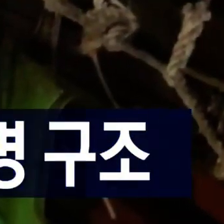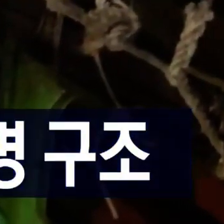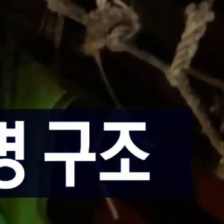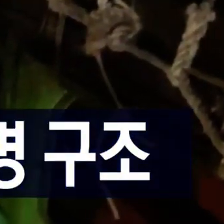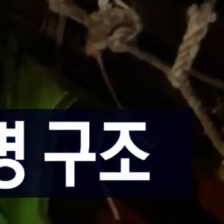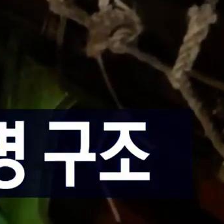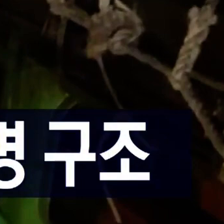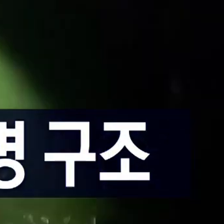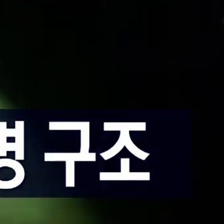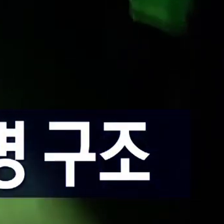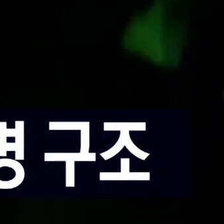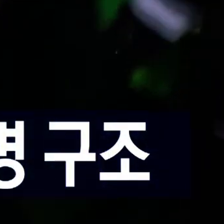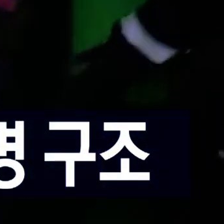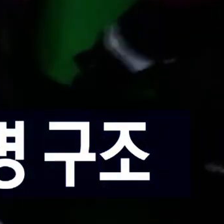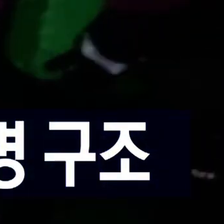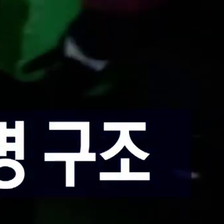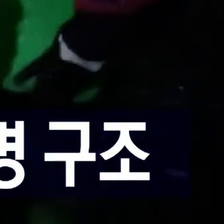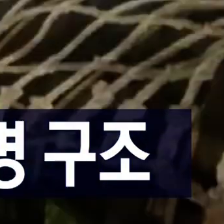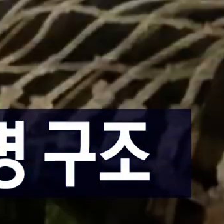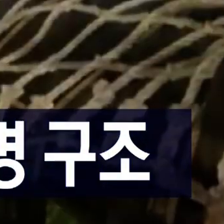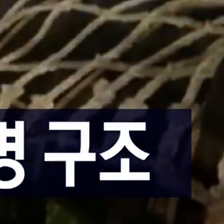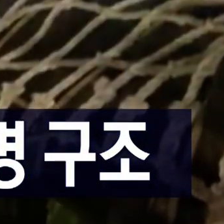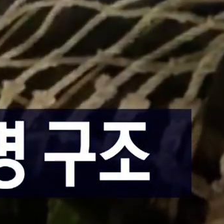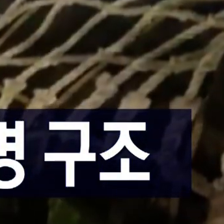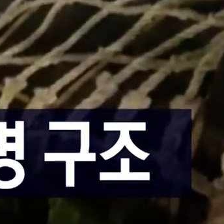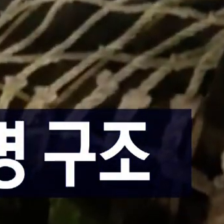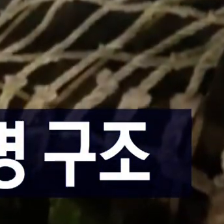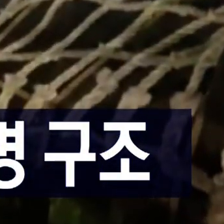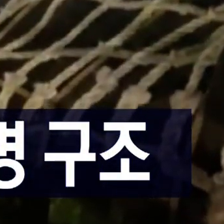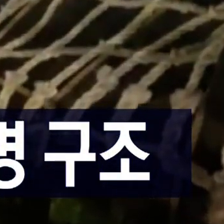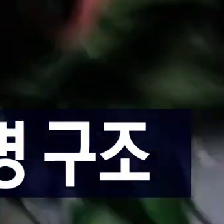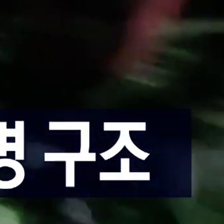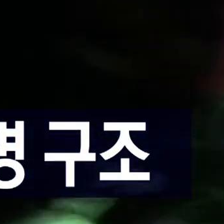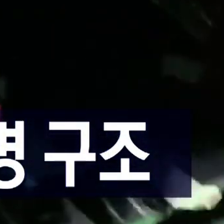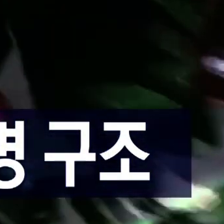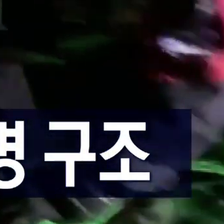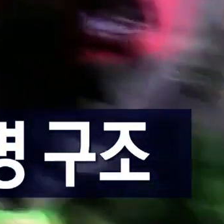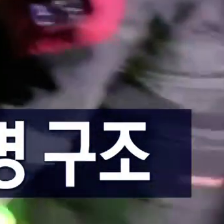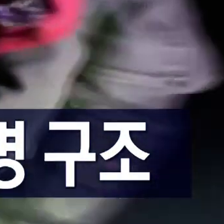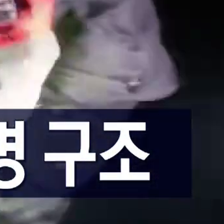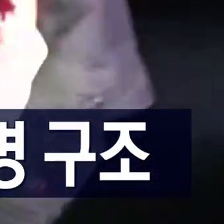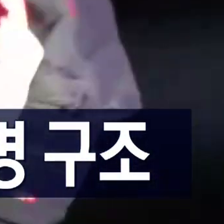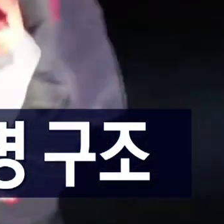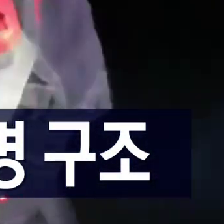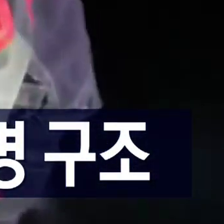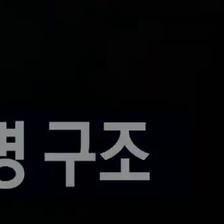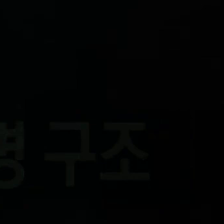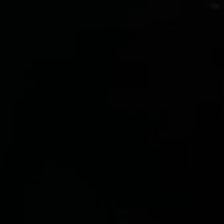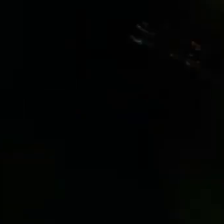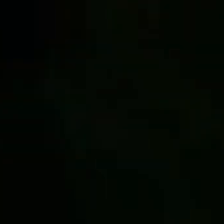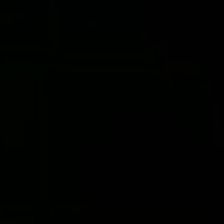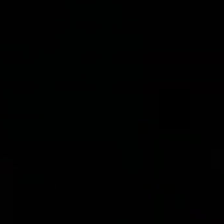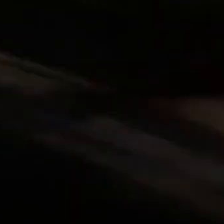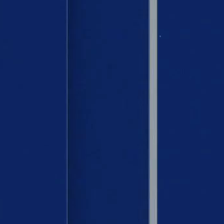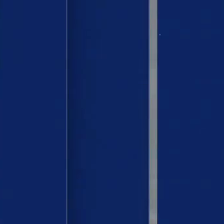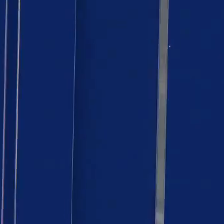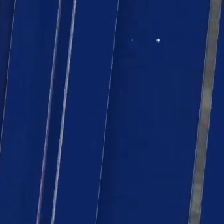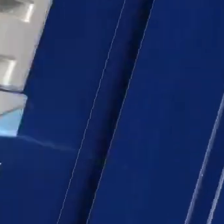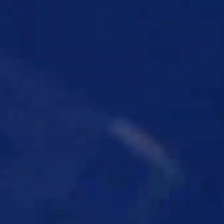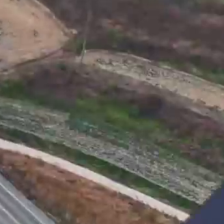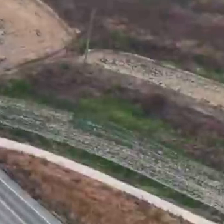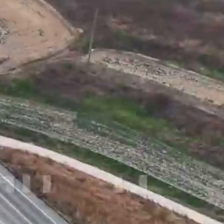오늘 새벽 완도해상에서 1500톤급 화물선이 침수됐습니다. 이 같은 선박 침수 등 해상 사고가 크게 늘고 있습니다.